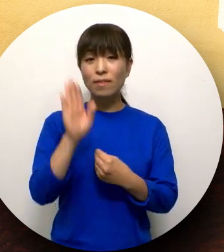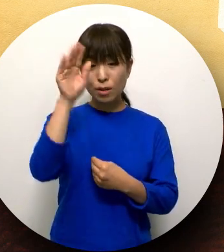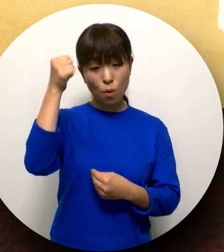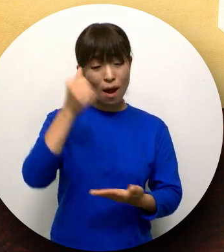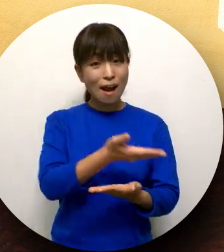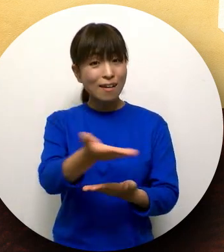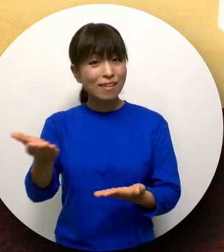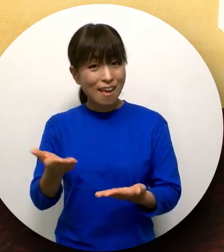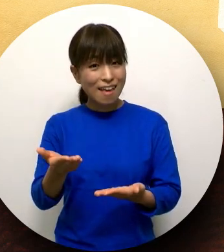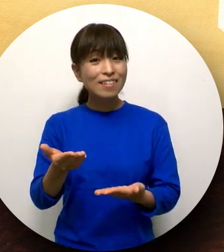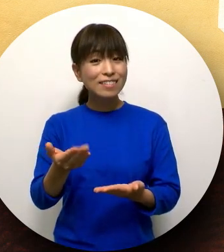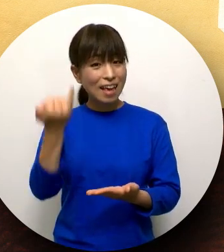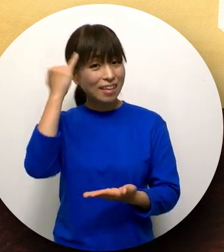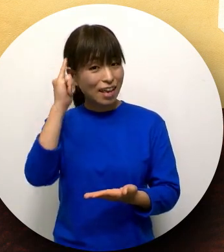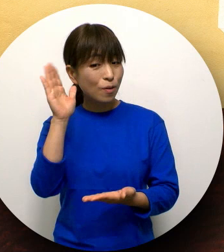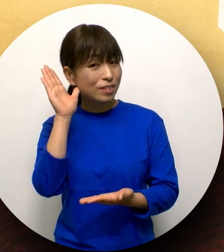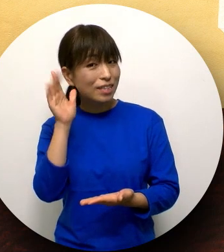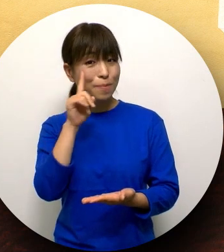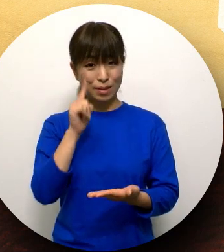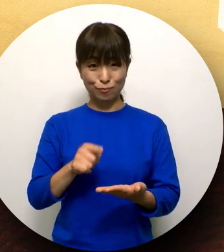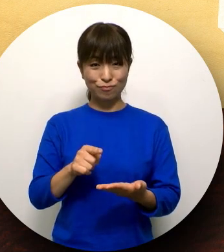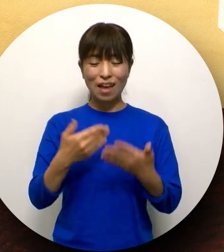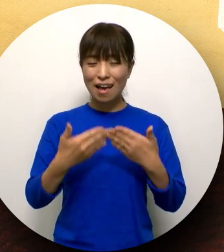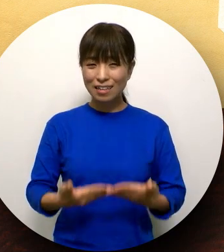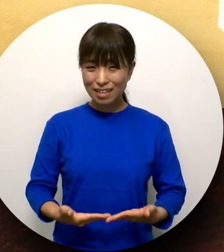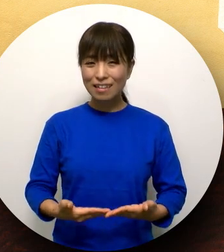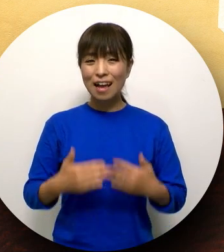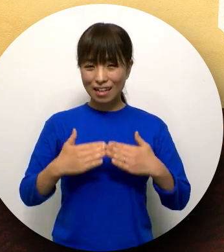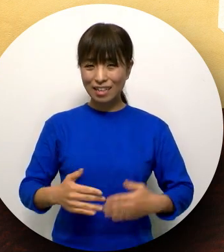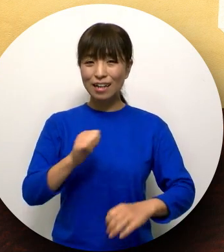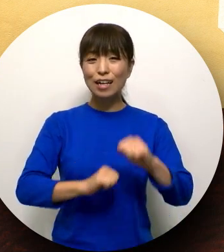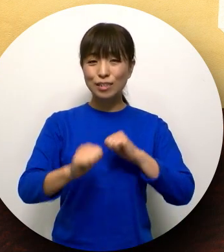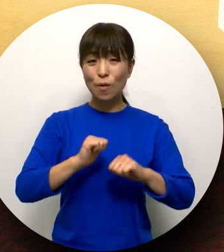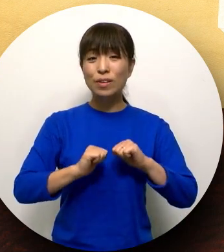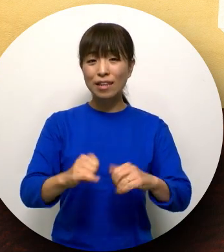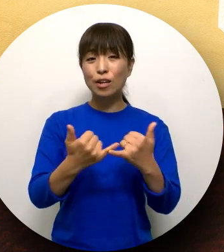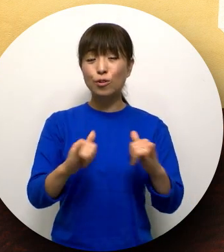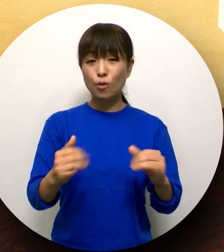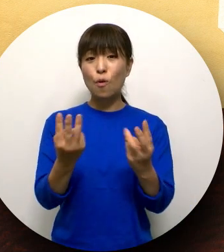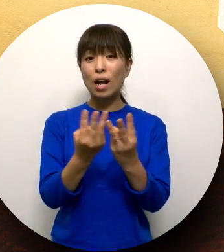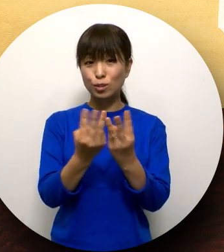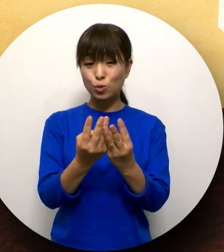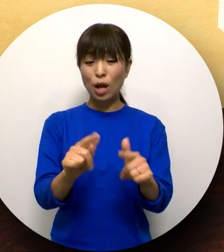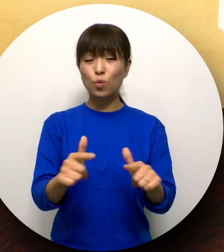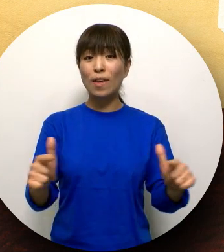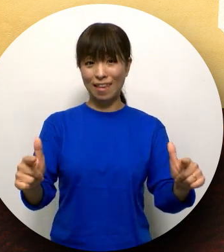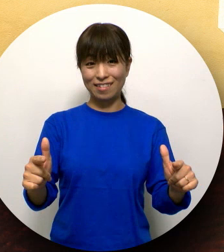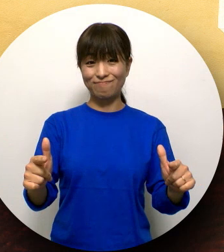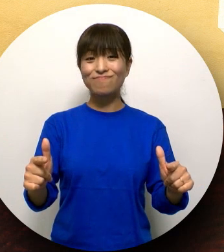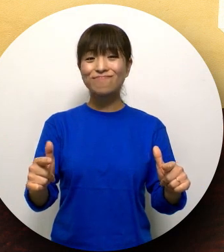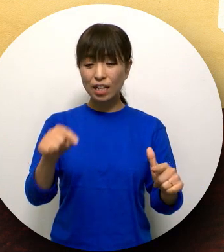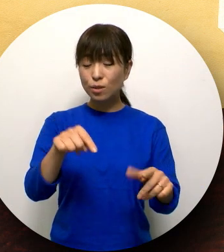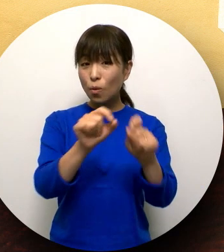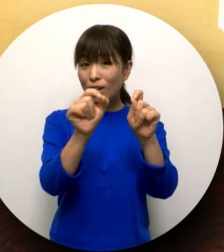ケートで参加者の声を集めたよ。安全安心活動を行っている人の割合が大幅に増えて、